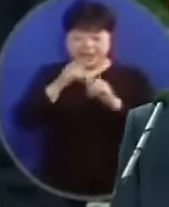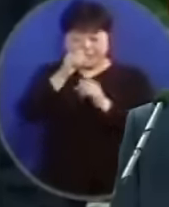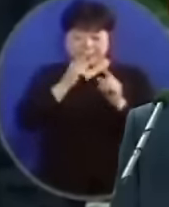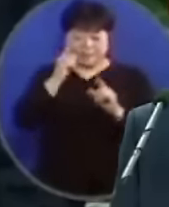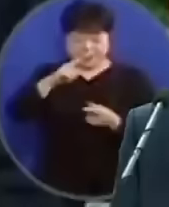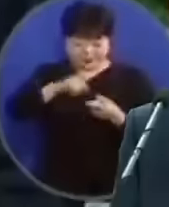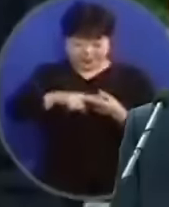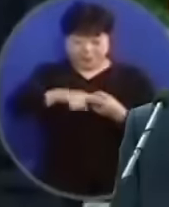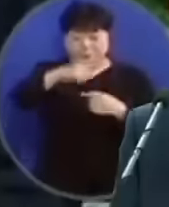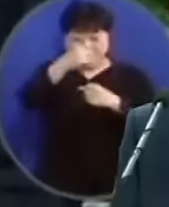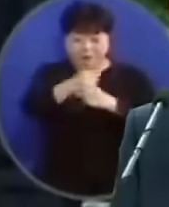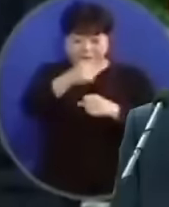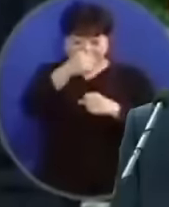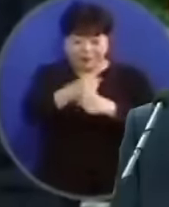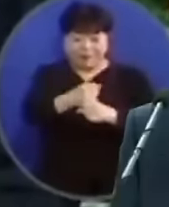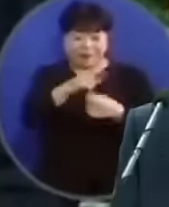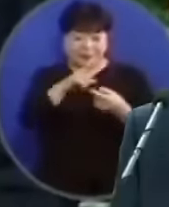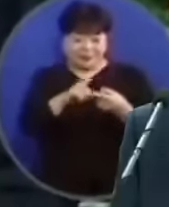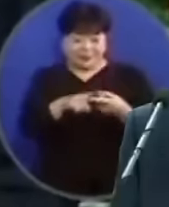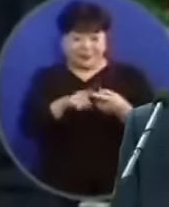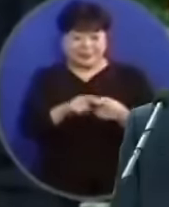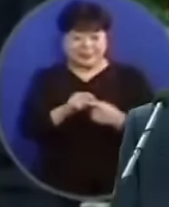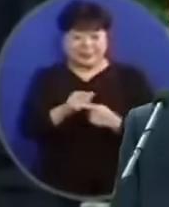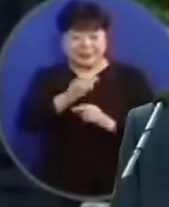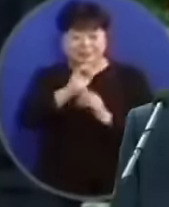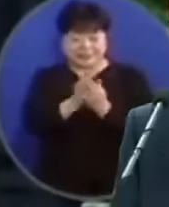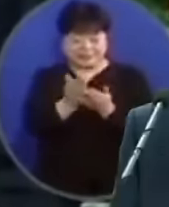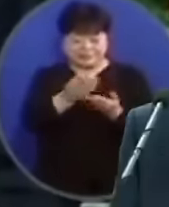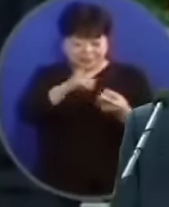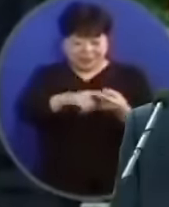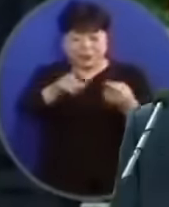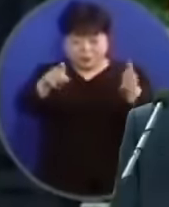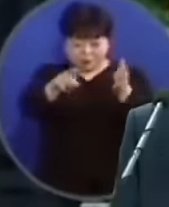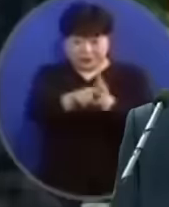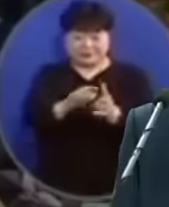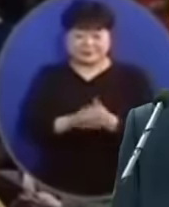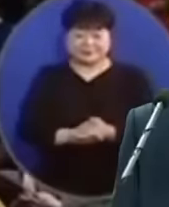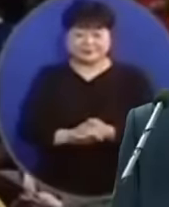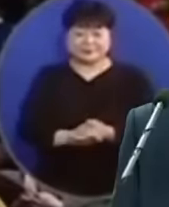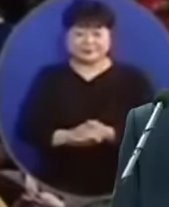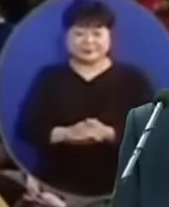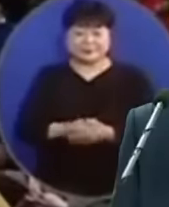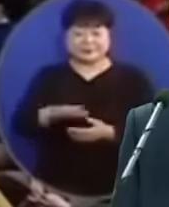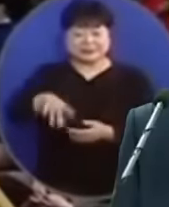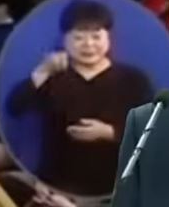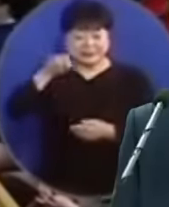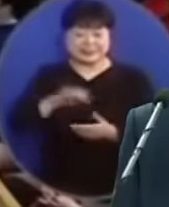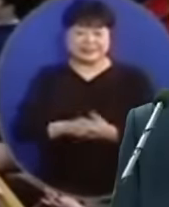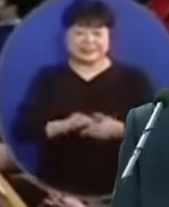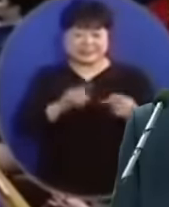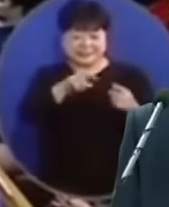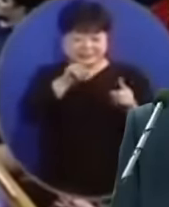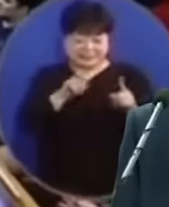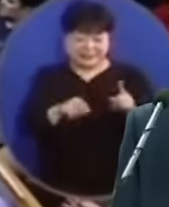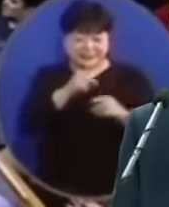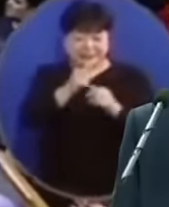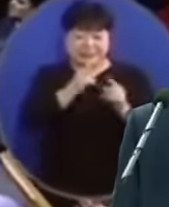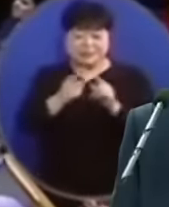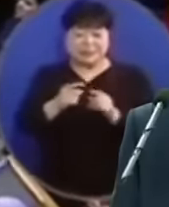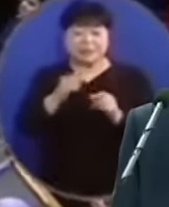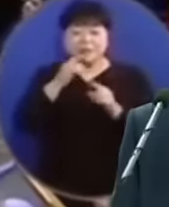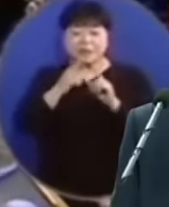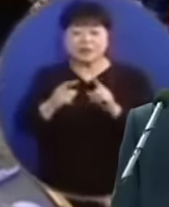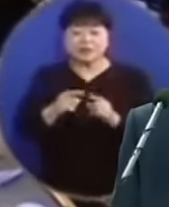형상과 모양대로 지으셨다는 사실을 성경 그대로 믿어야 되는 것입니다. 창세기 1장 26절로 27절에 하나님이